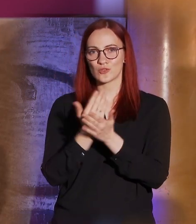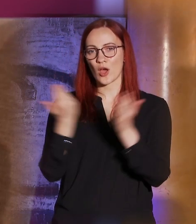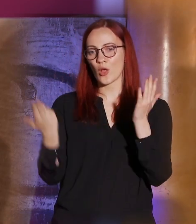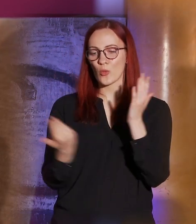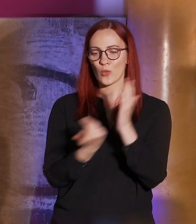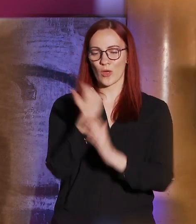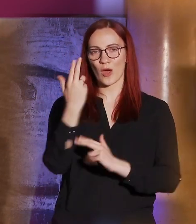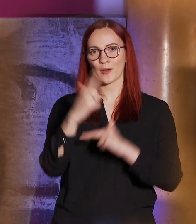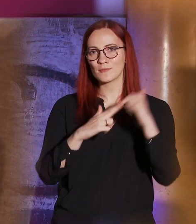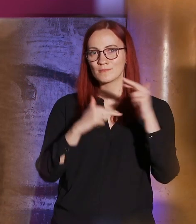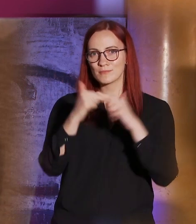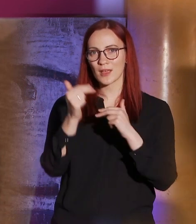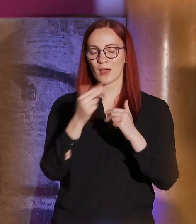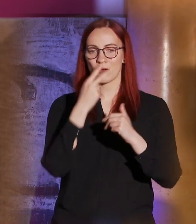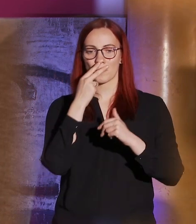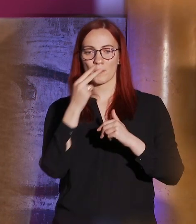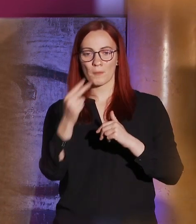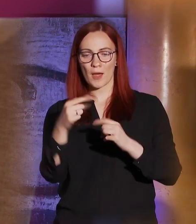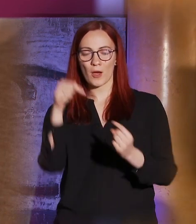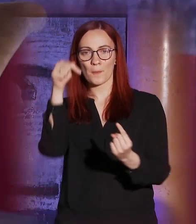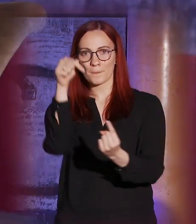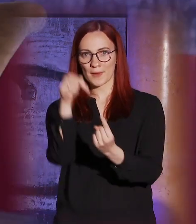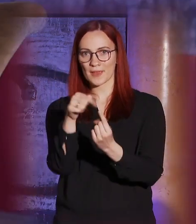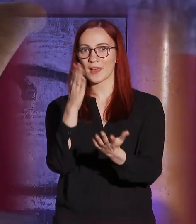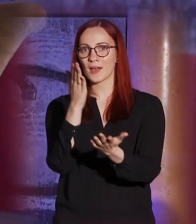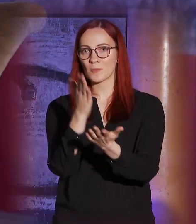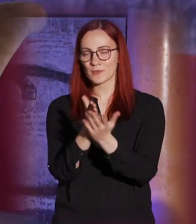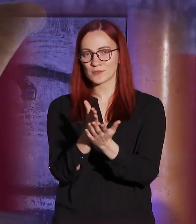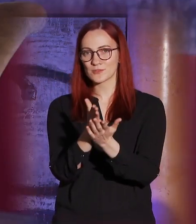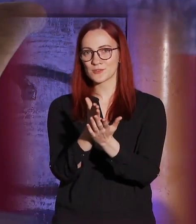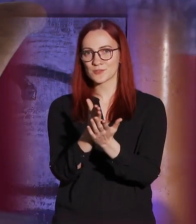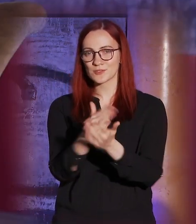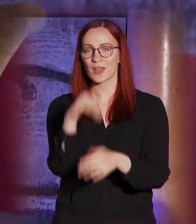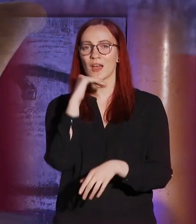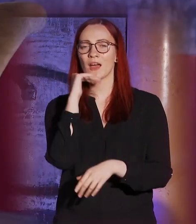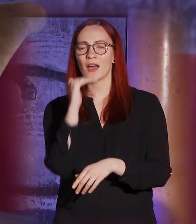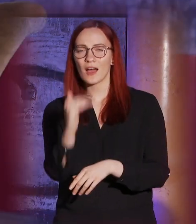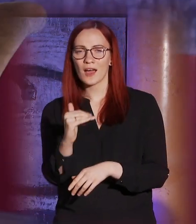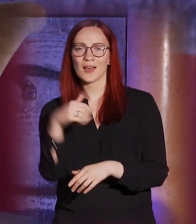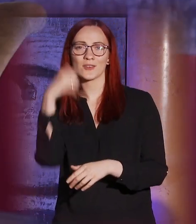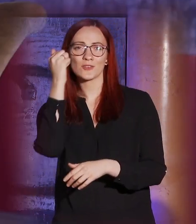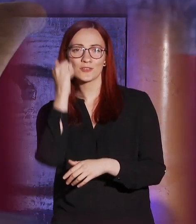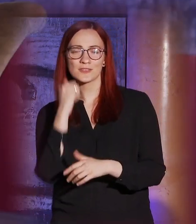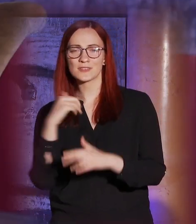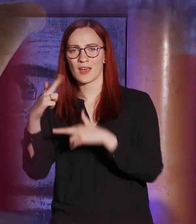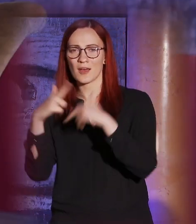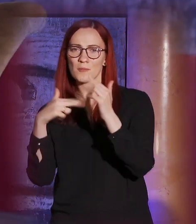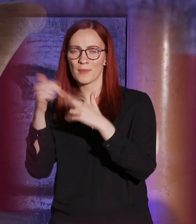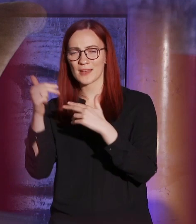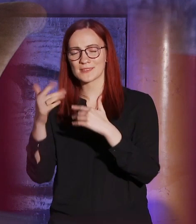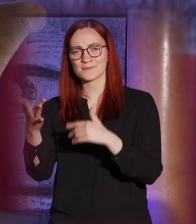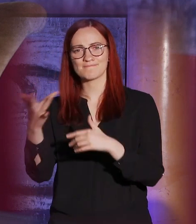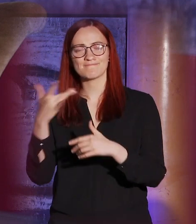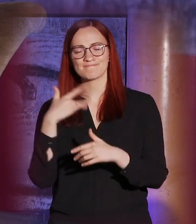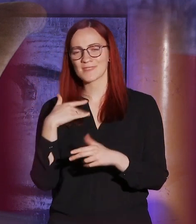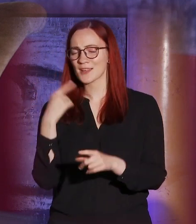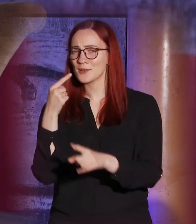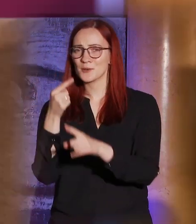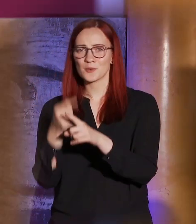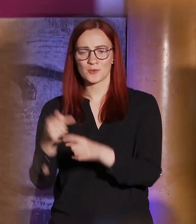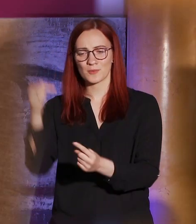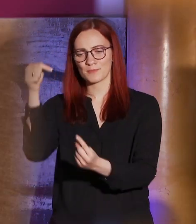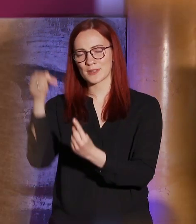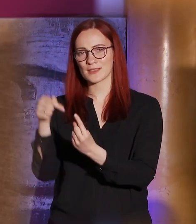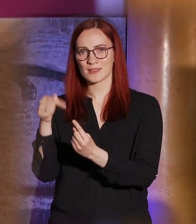labai gražu pritaikymas tas jau yra. Aišku, senuose istoriniuose pastatuose turbūt nelabai ir įmanoma pritaikyti,